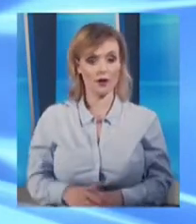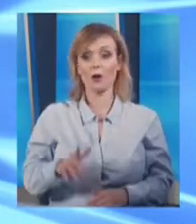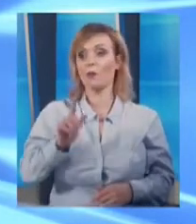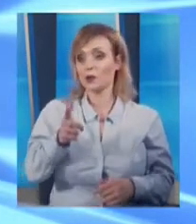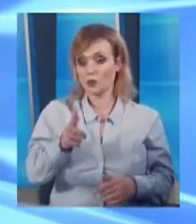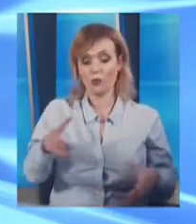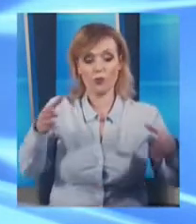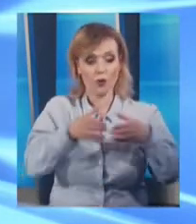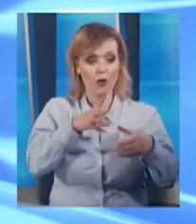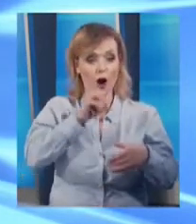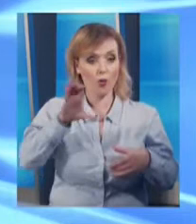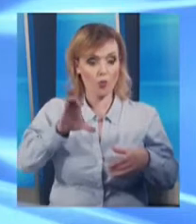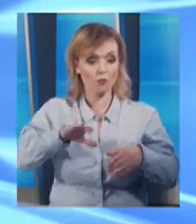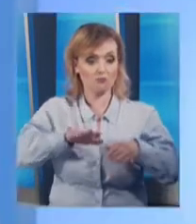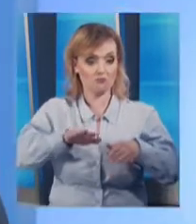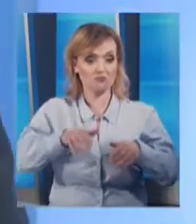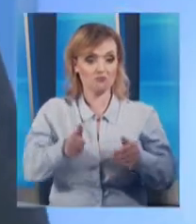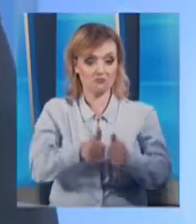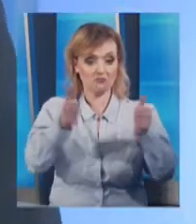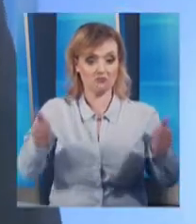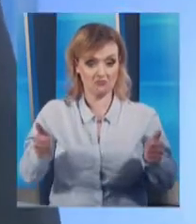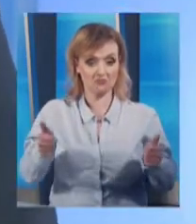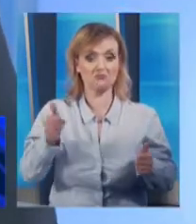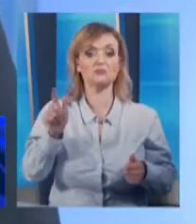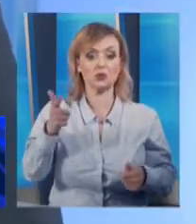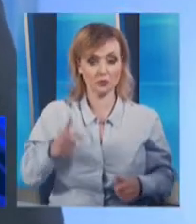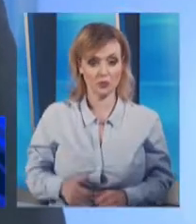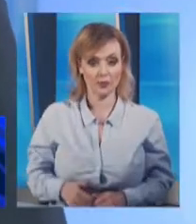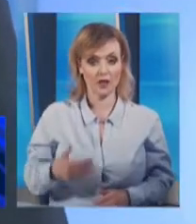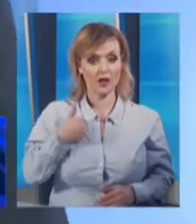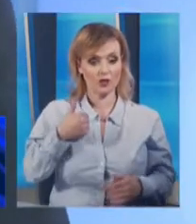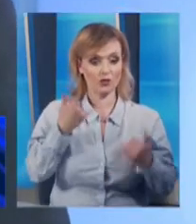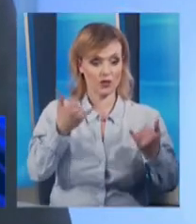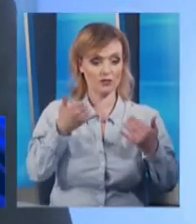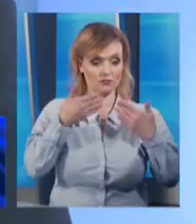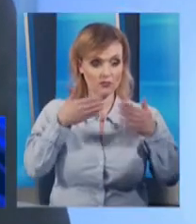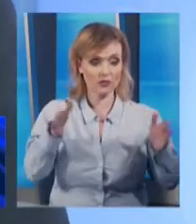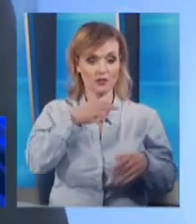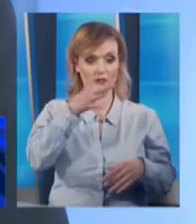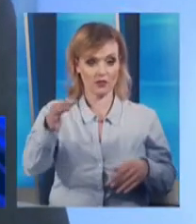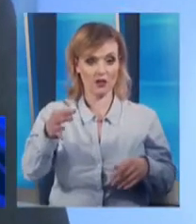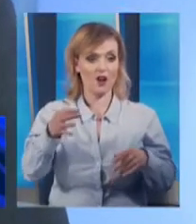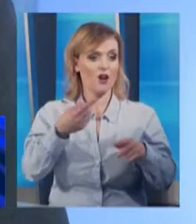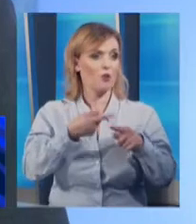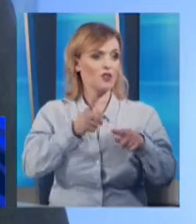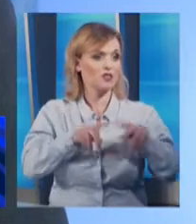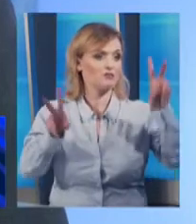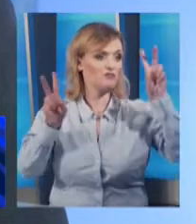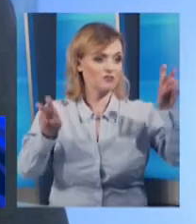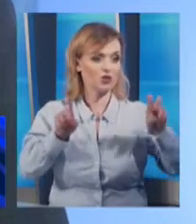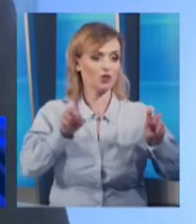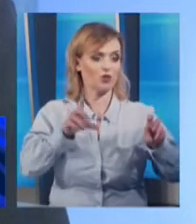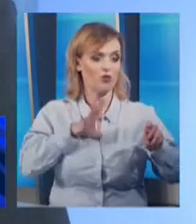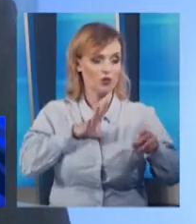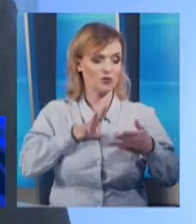blocul acum s-a scindat? Vă rog. Haideți să spunem o dată și clar lucrurilor pe nume. Deci pista asta cu distrugerea blocurilor